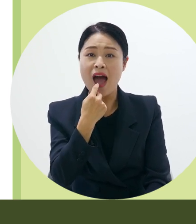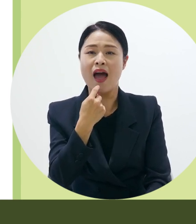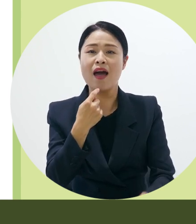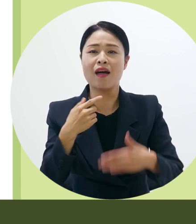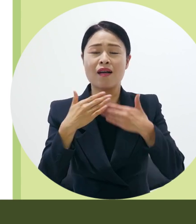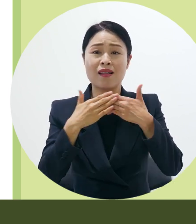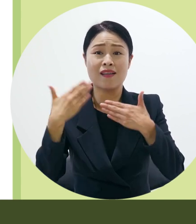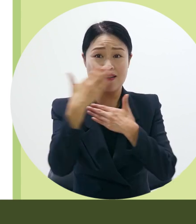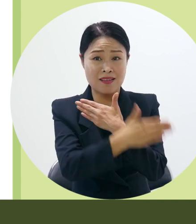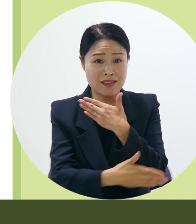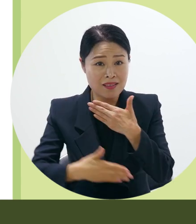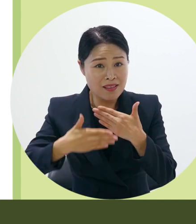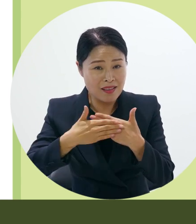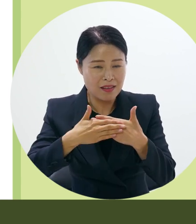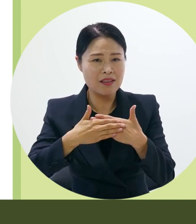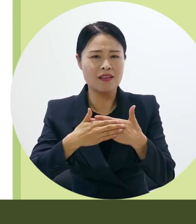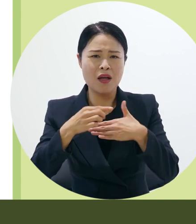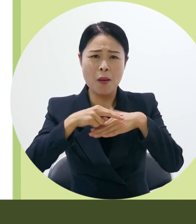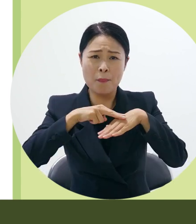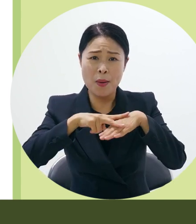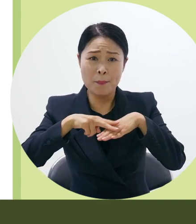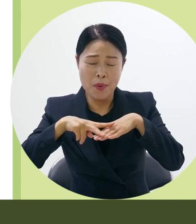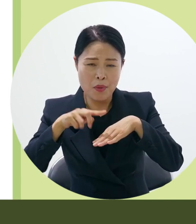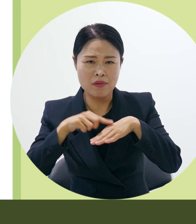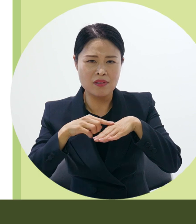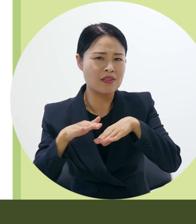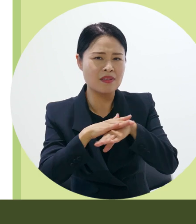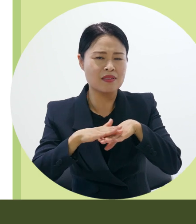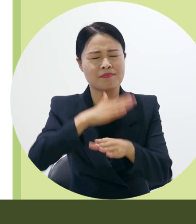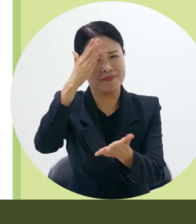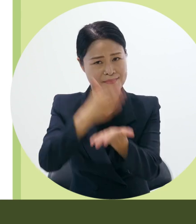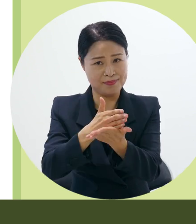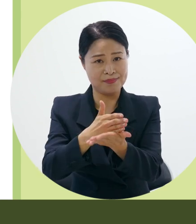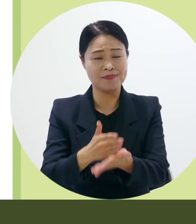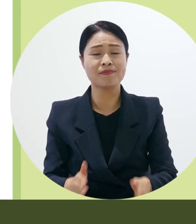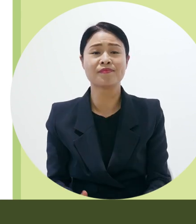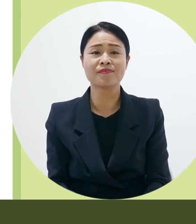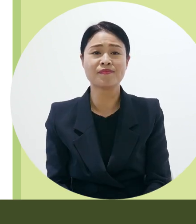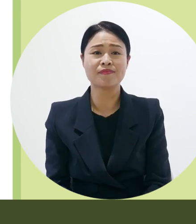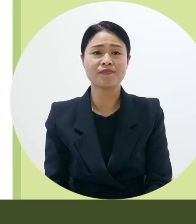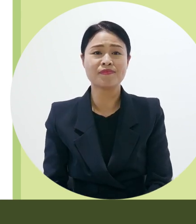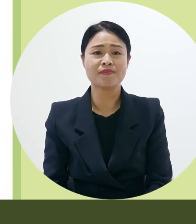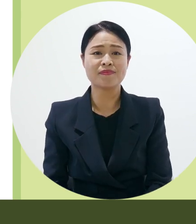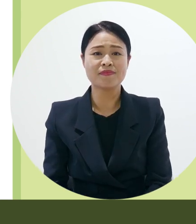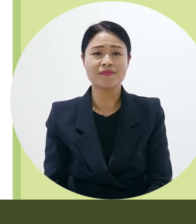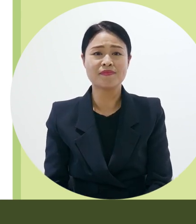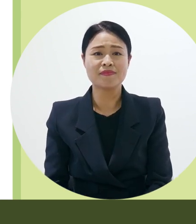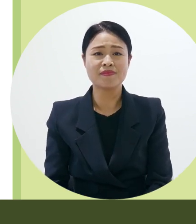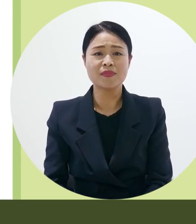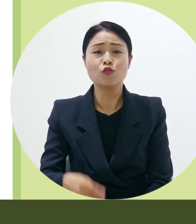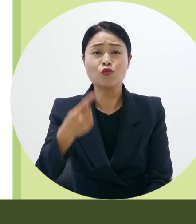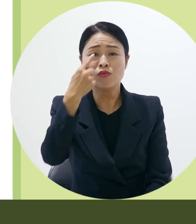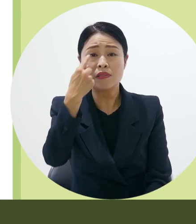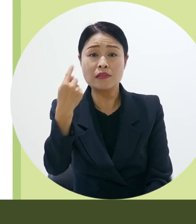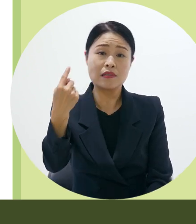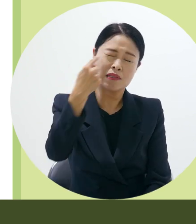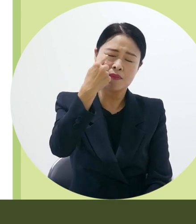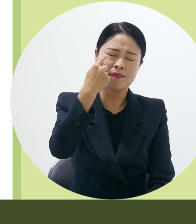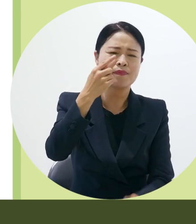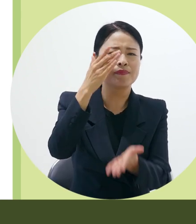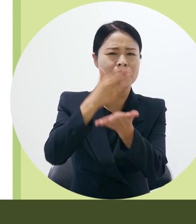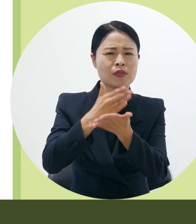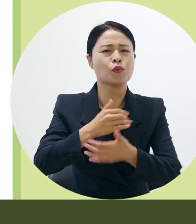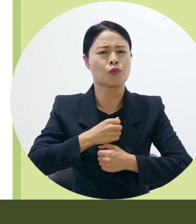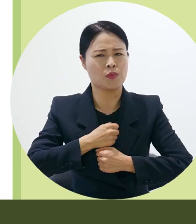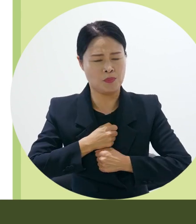내, 광범위한 신체 부위 및 손상된 피부에 사용하지 마십시오. 눈에 들어가지 않도록